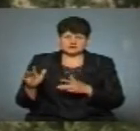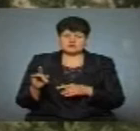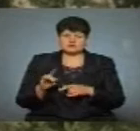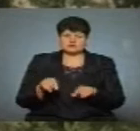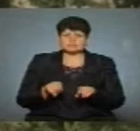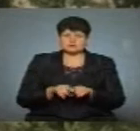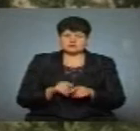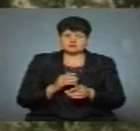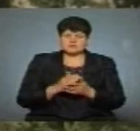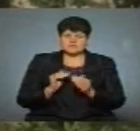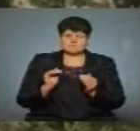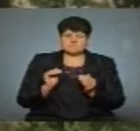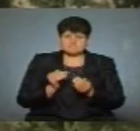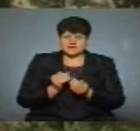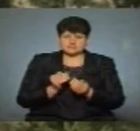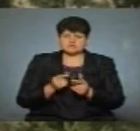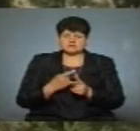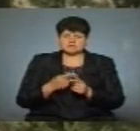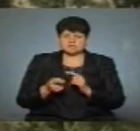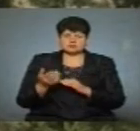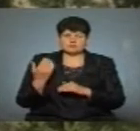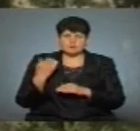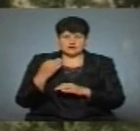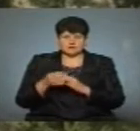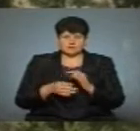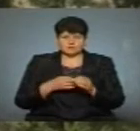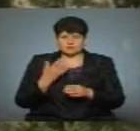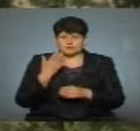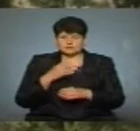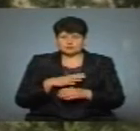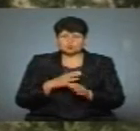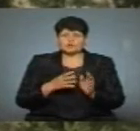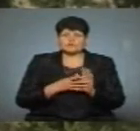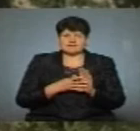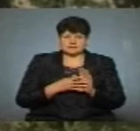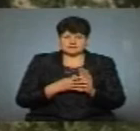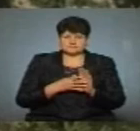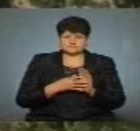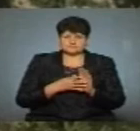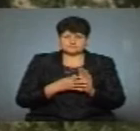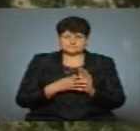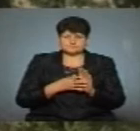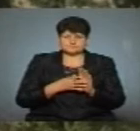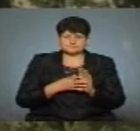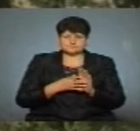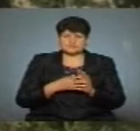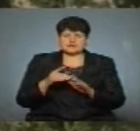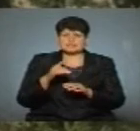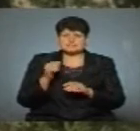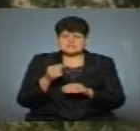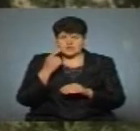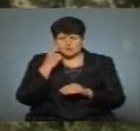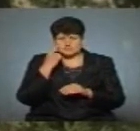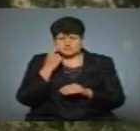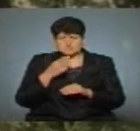так само є меншим, ніж за попередню добу, коли було 9. За